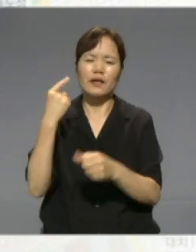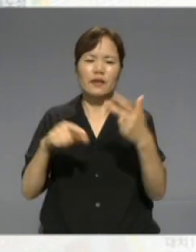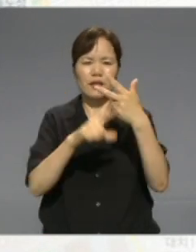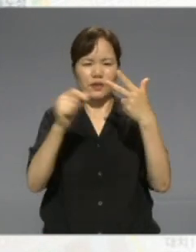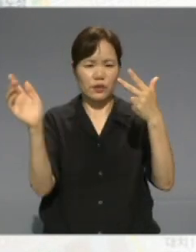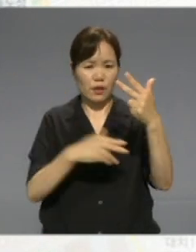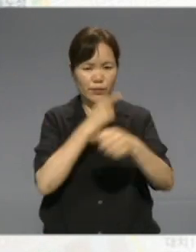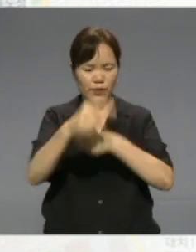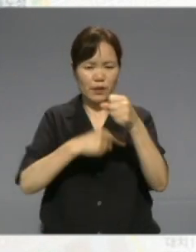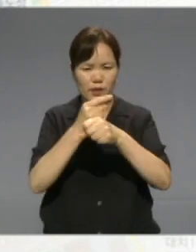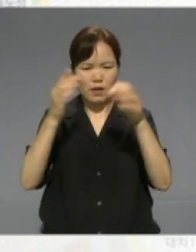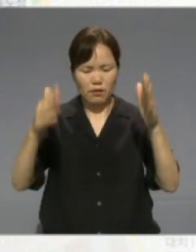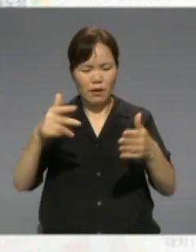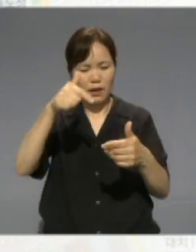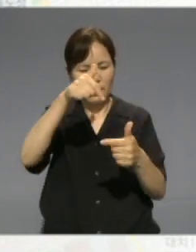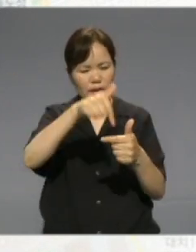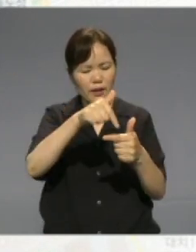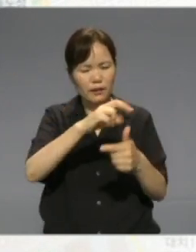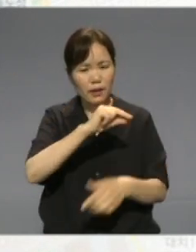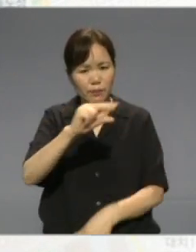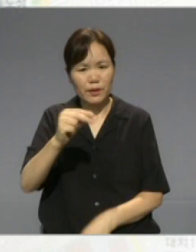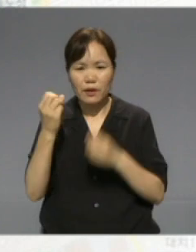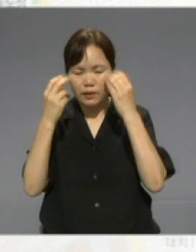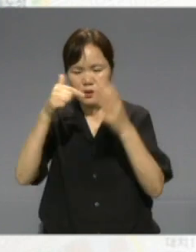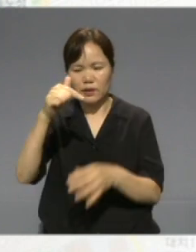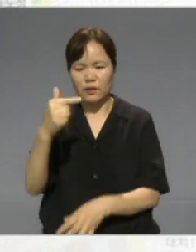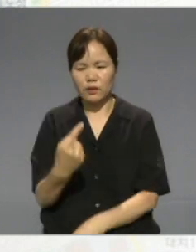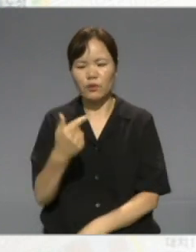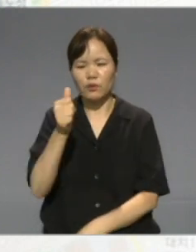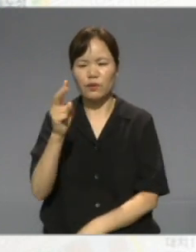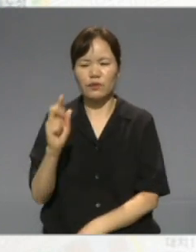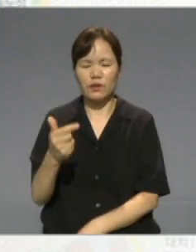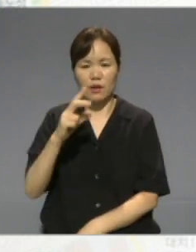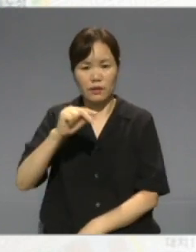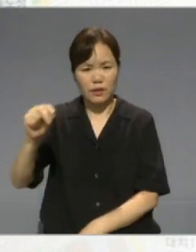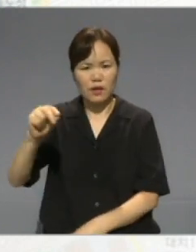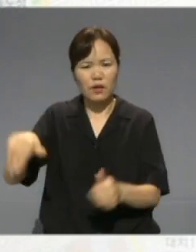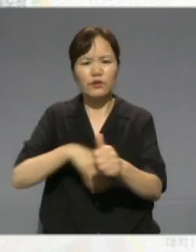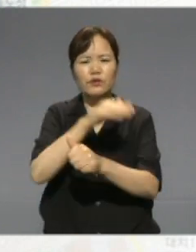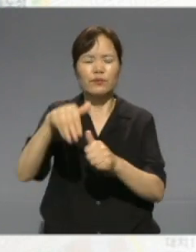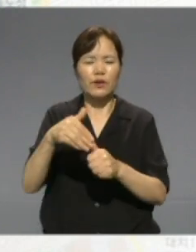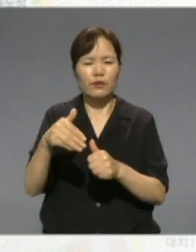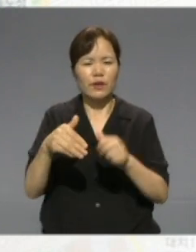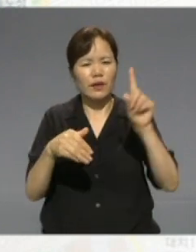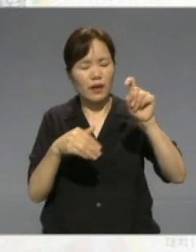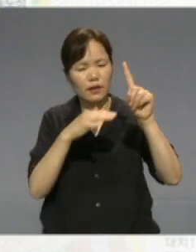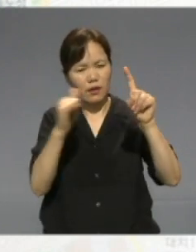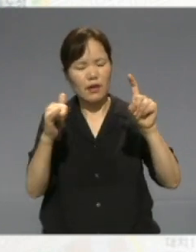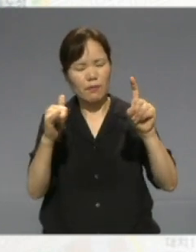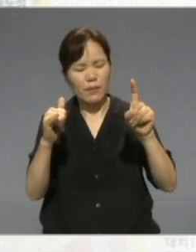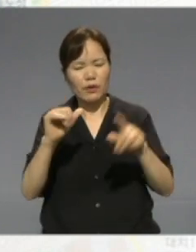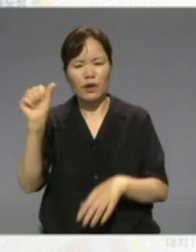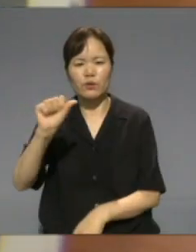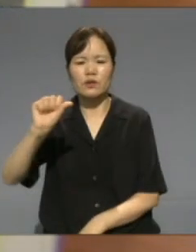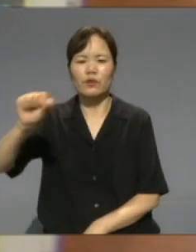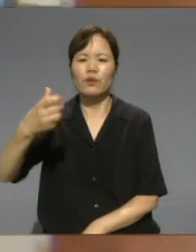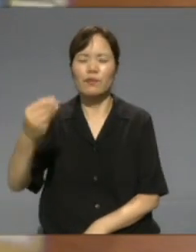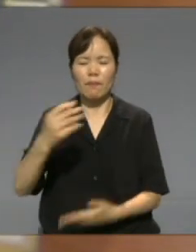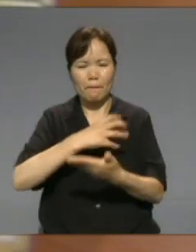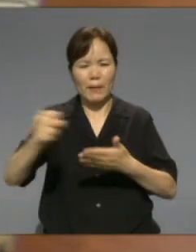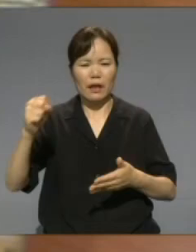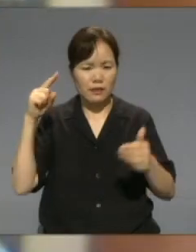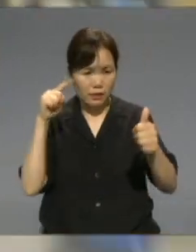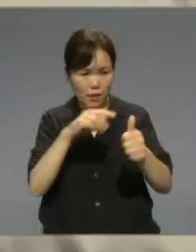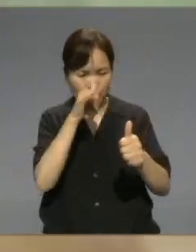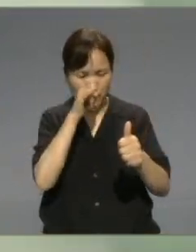1년간 강남역과 신논현역 일대에서 취객 11명에게 5,500만원을 빼앗은 혐의입니다